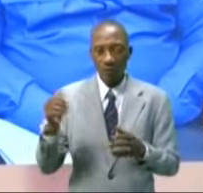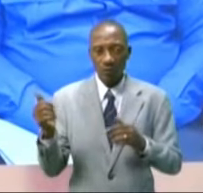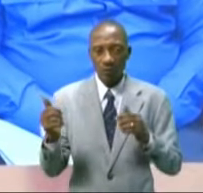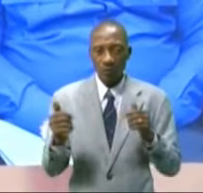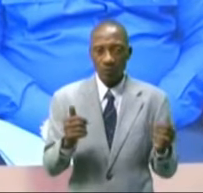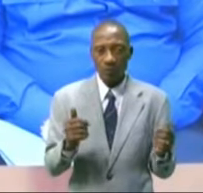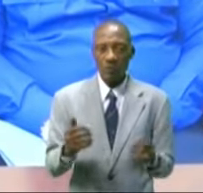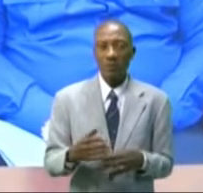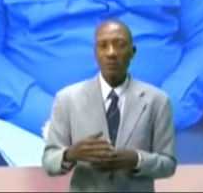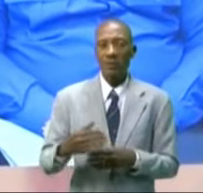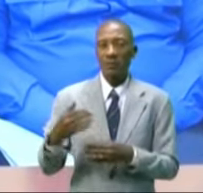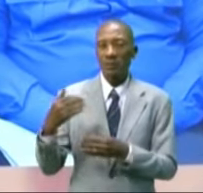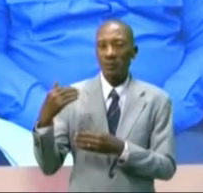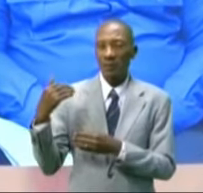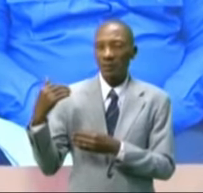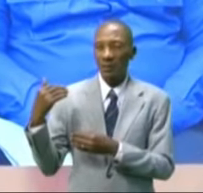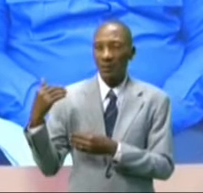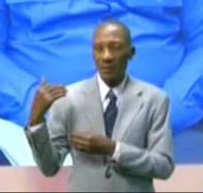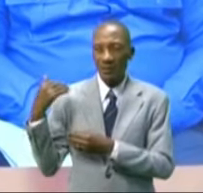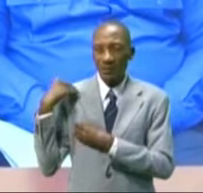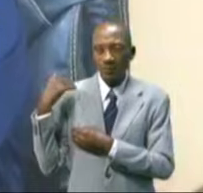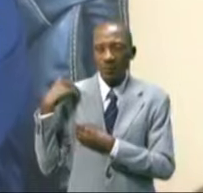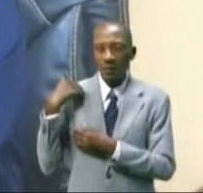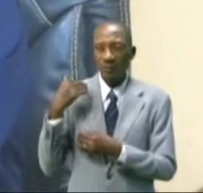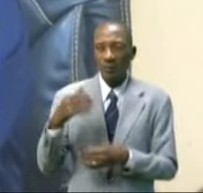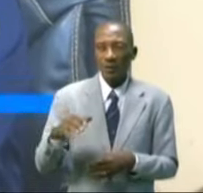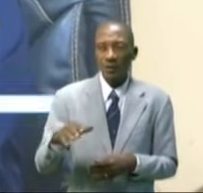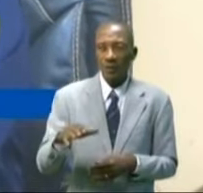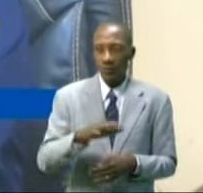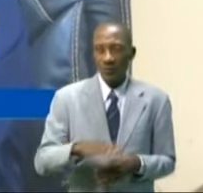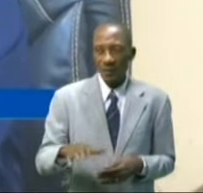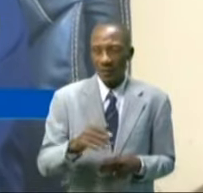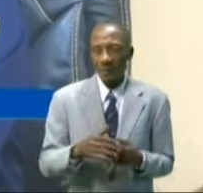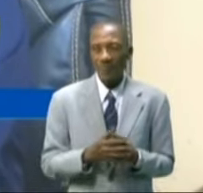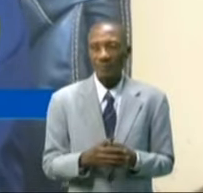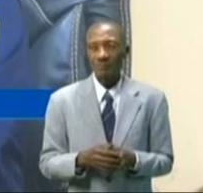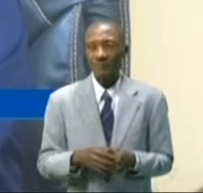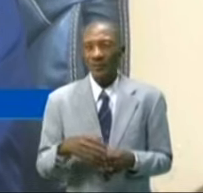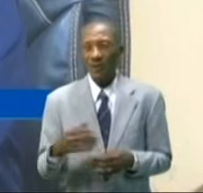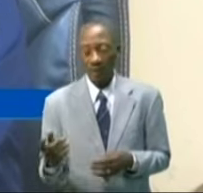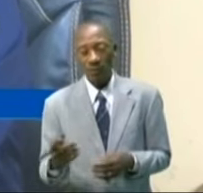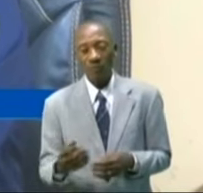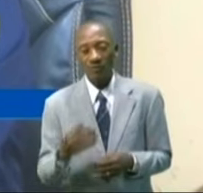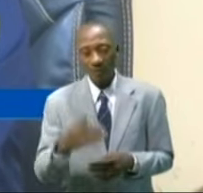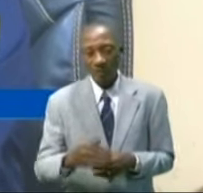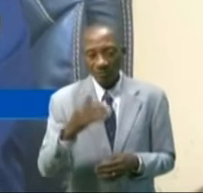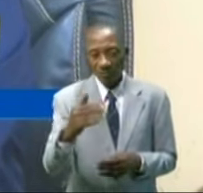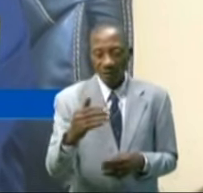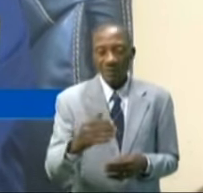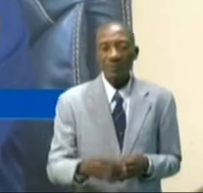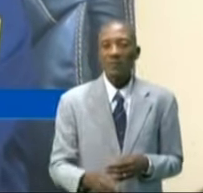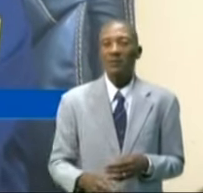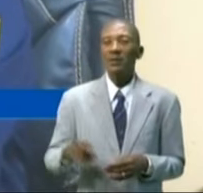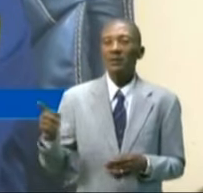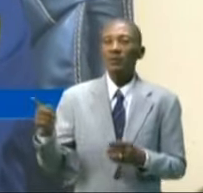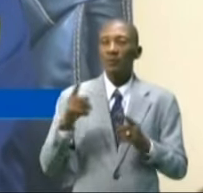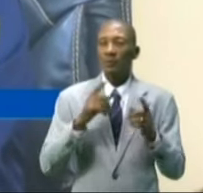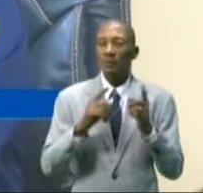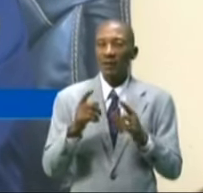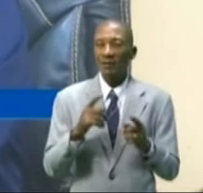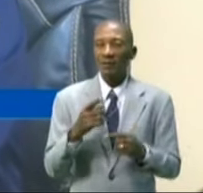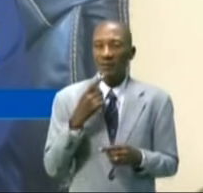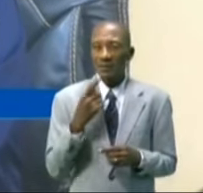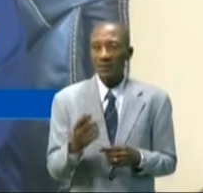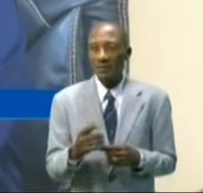différents services. L'armée et la police a un seul responsable, c'est le commandant suprême. Et nous devons